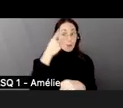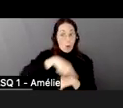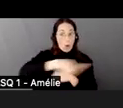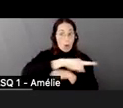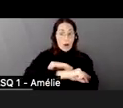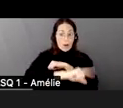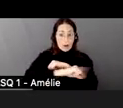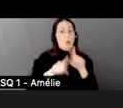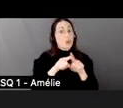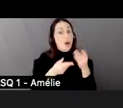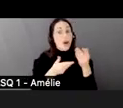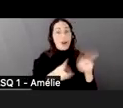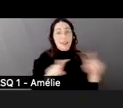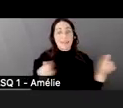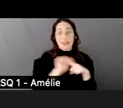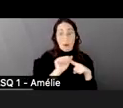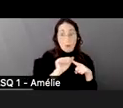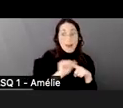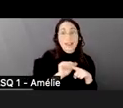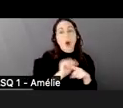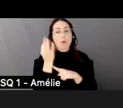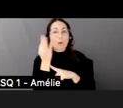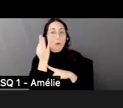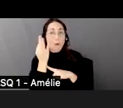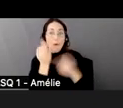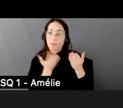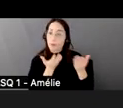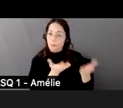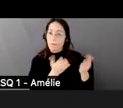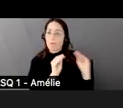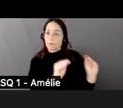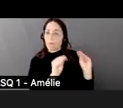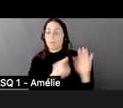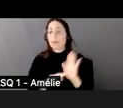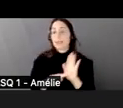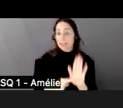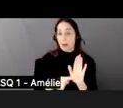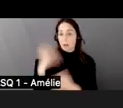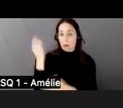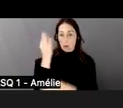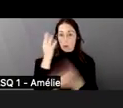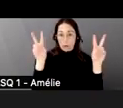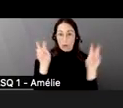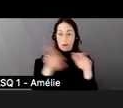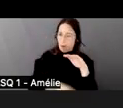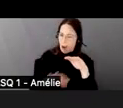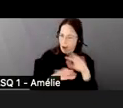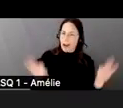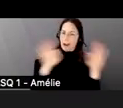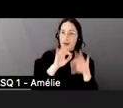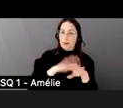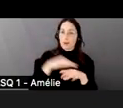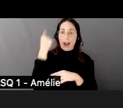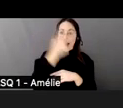bureau offre aussi différentes formations et cours. Nous avons par exemple le cours, fondamental sur le